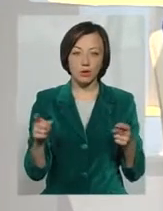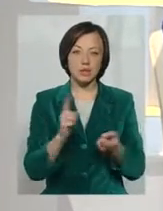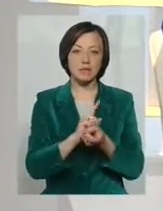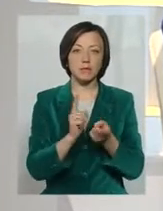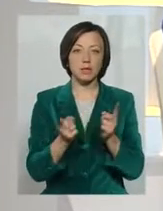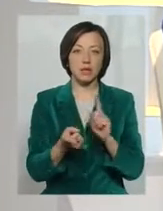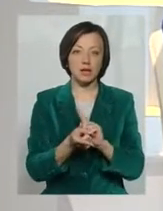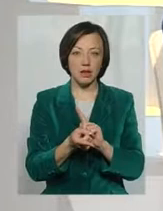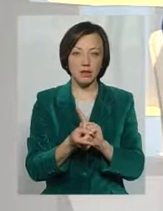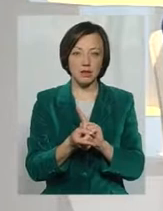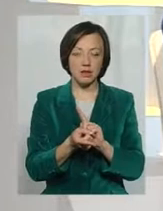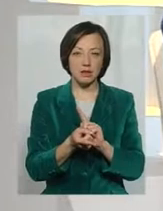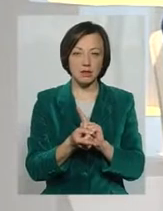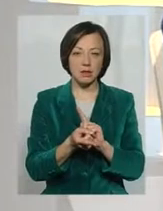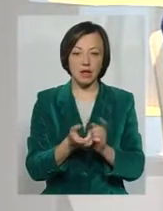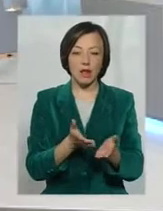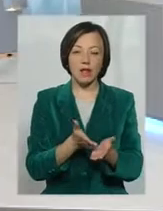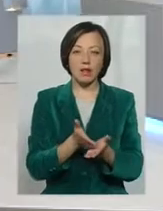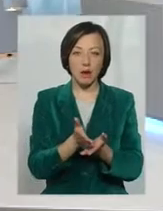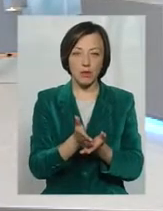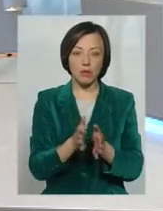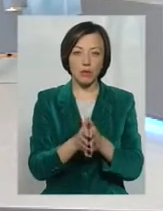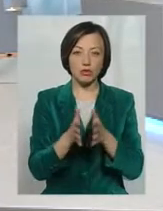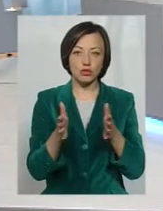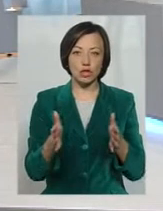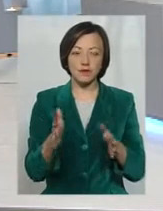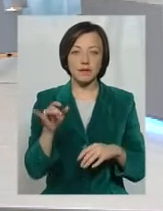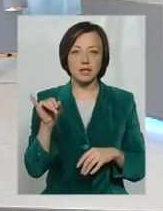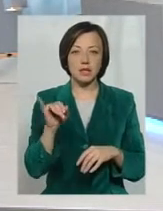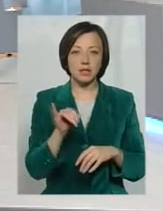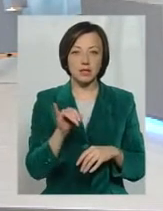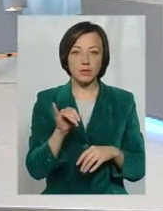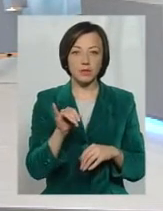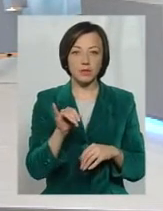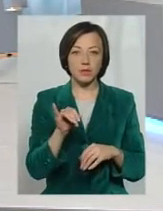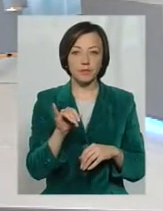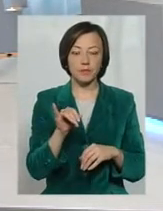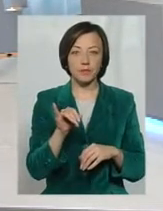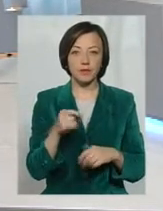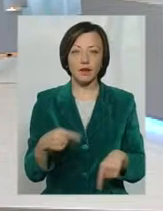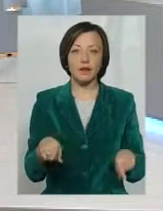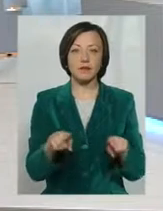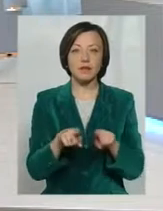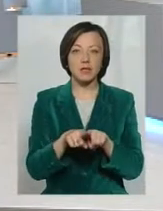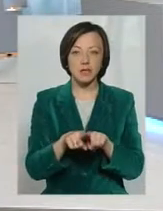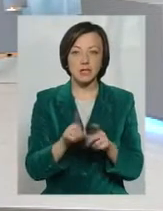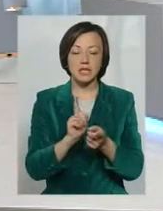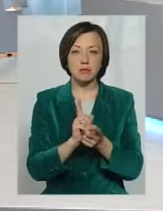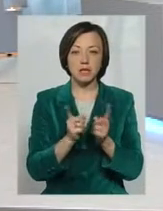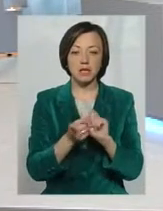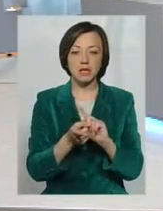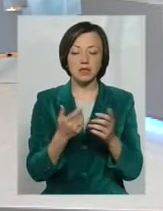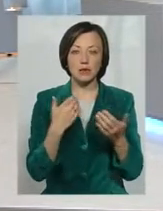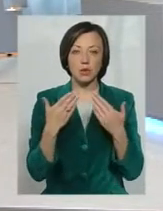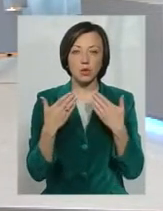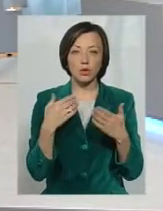змінилося і напрямок, розширився напрямок. І водночас, мабуть, все-таки змінилися підходи